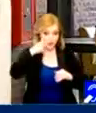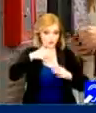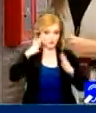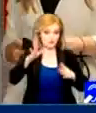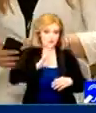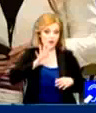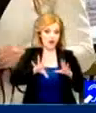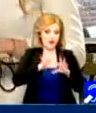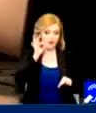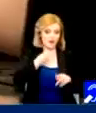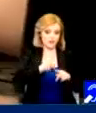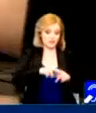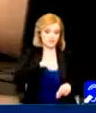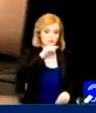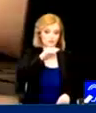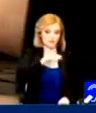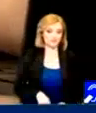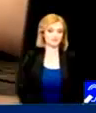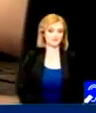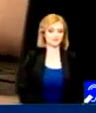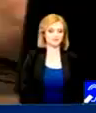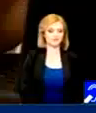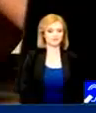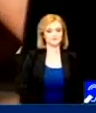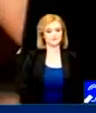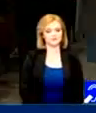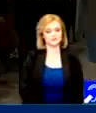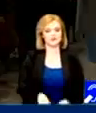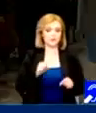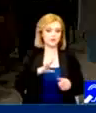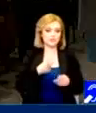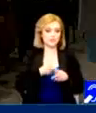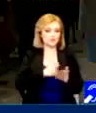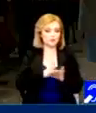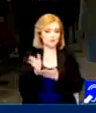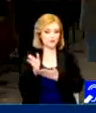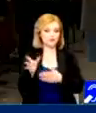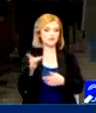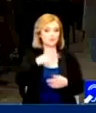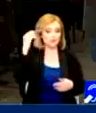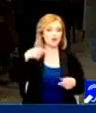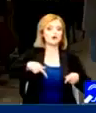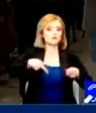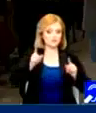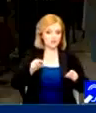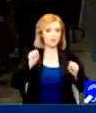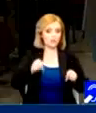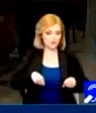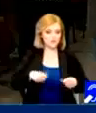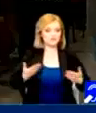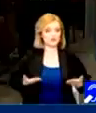fete aleg să facă o facultate de profil. Probabil este un domeniu cu care în Moldova, într-adevăr, poți să ai o